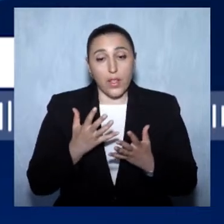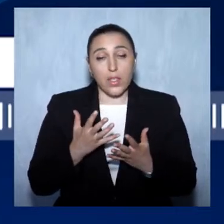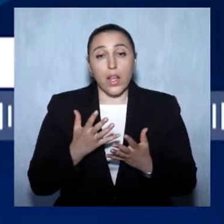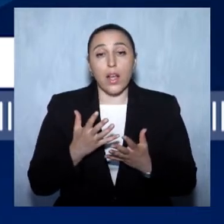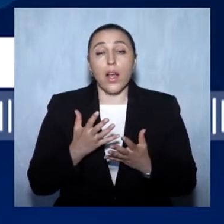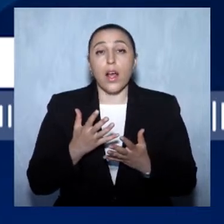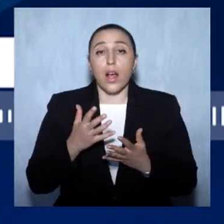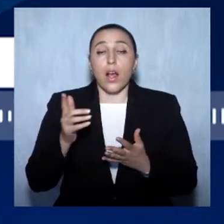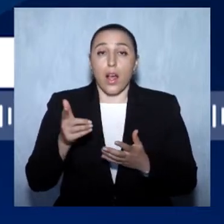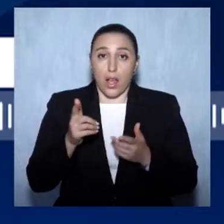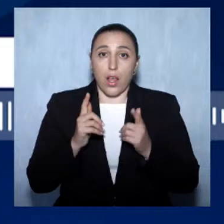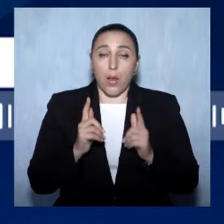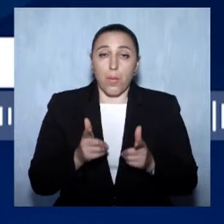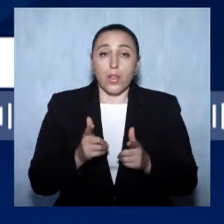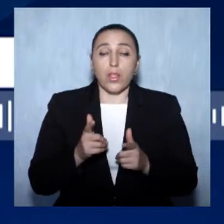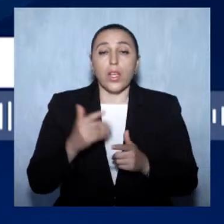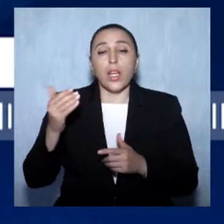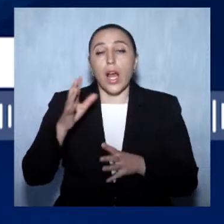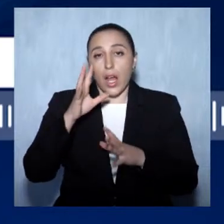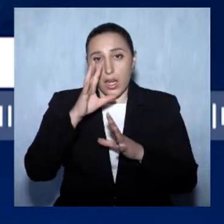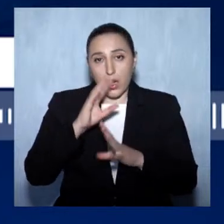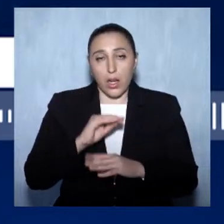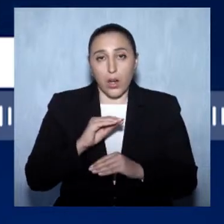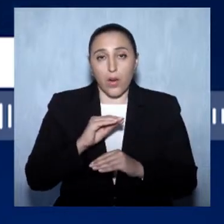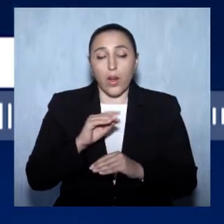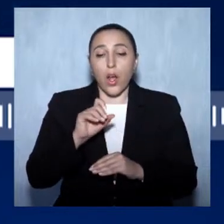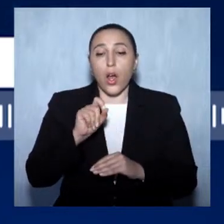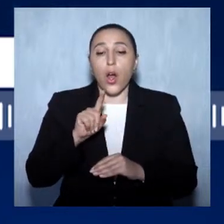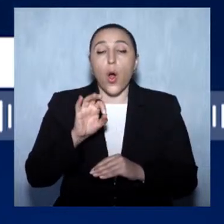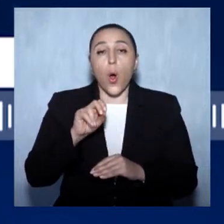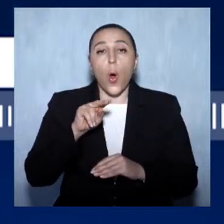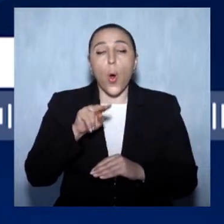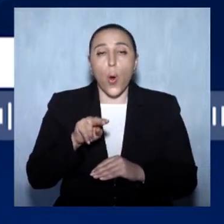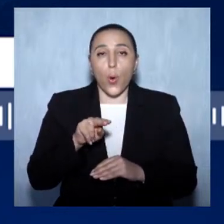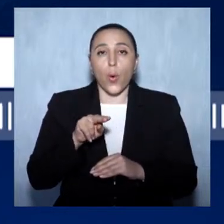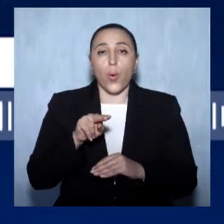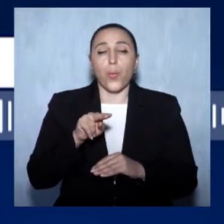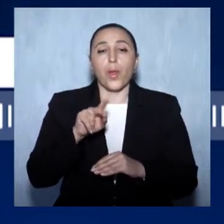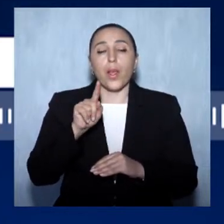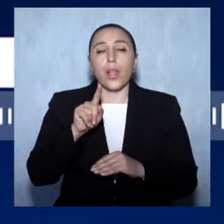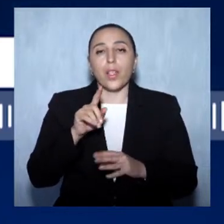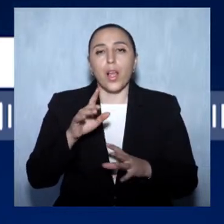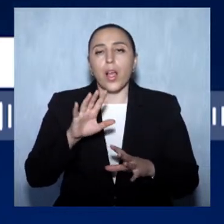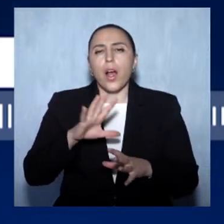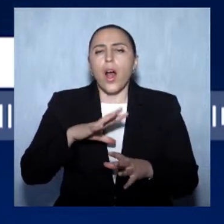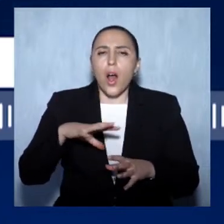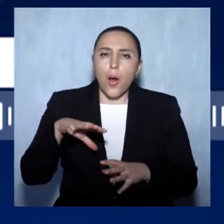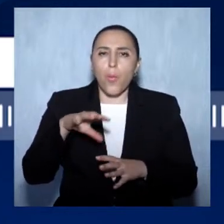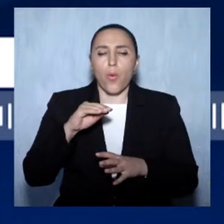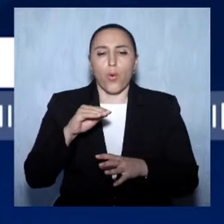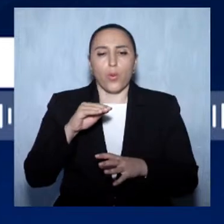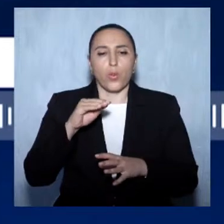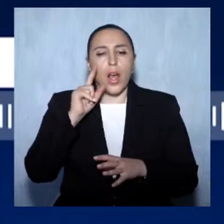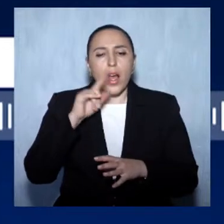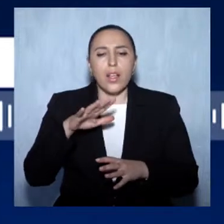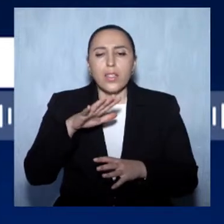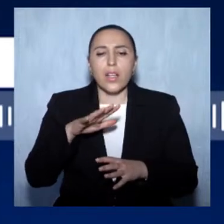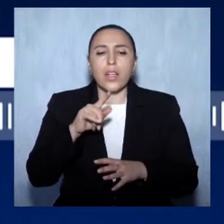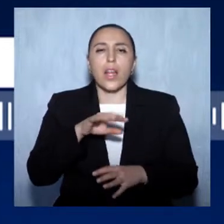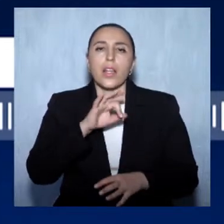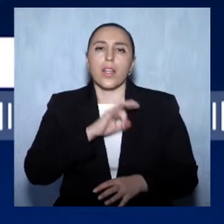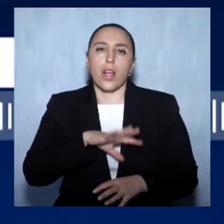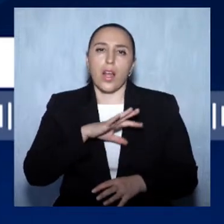այն իրավիճակում իր կարողությունները, հոբ իր կարողությունները ամբողջապես դնել Հայաստանի խնդիրների եւ